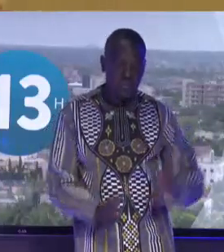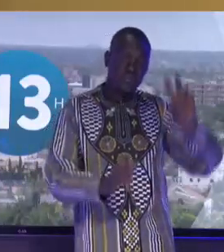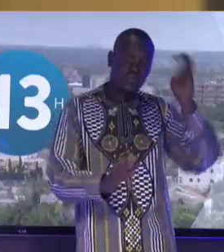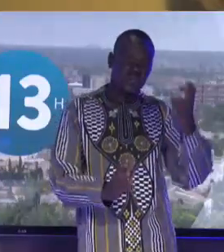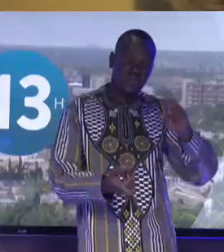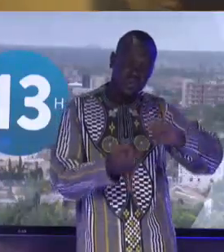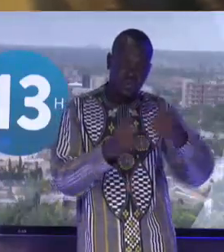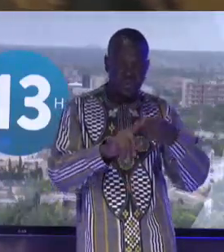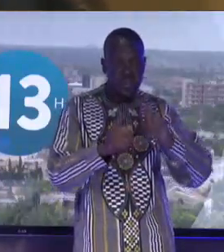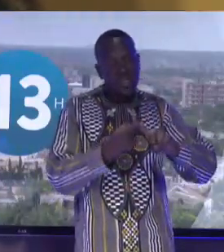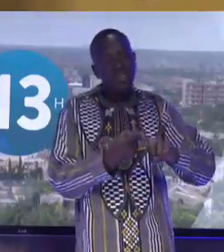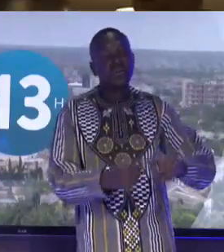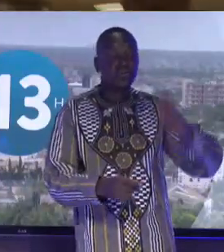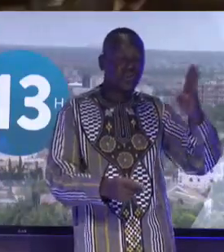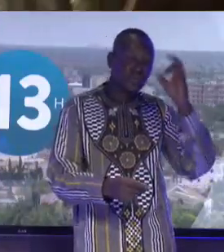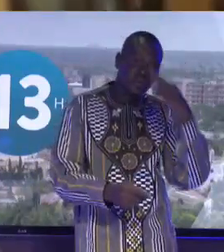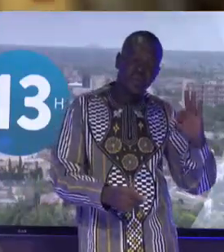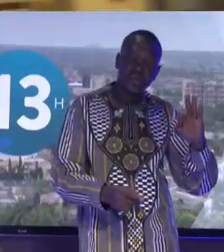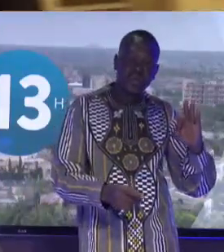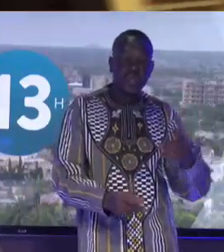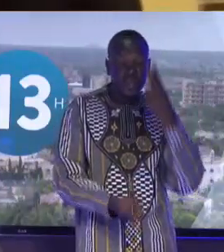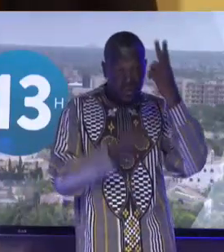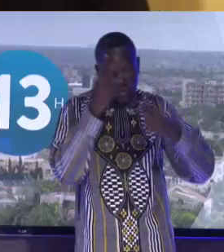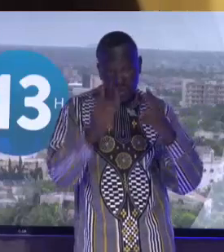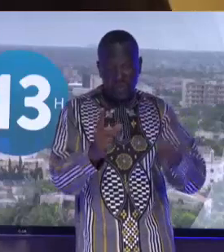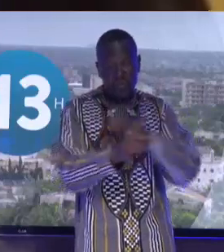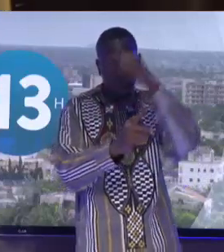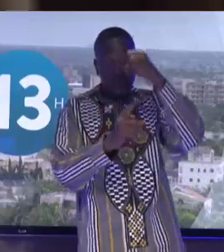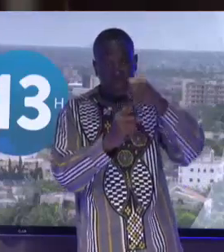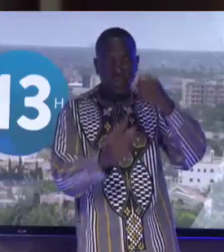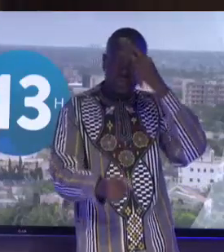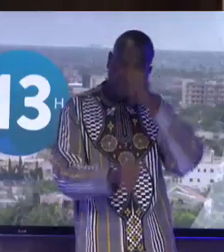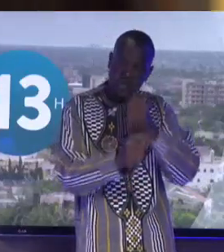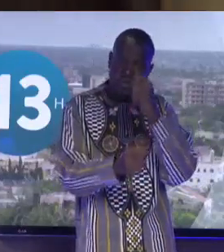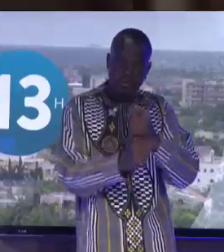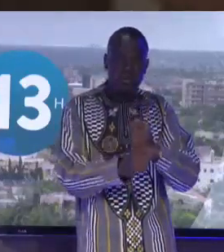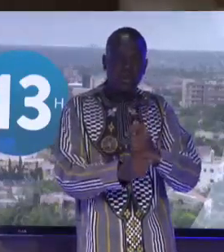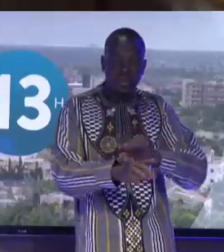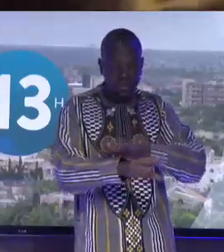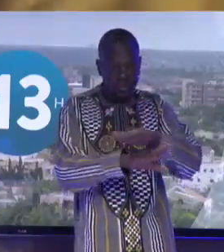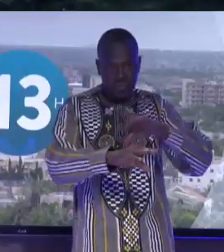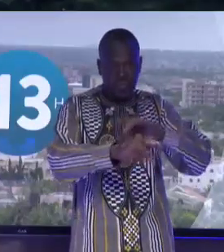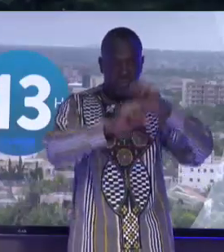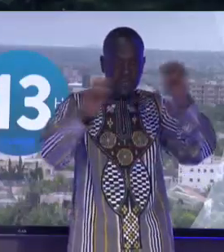au Burkina Faso afin de toucher du doigt les efforts déployés sur le terrain.